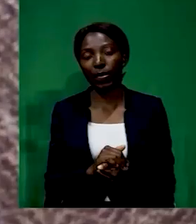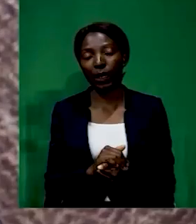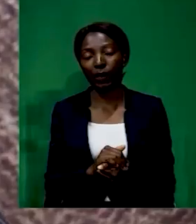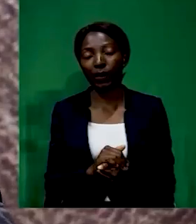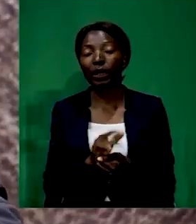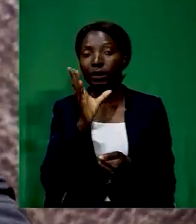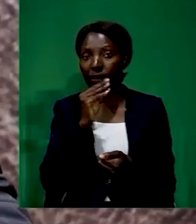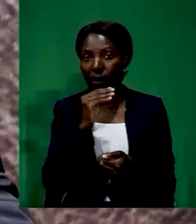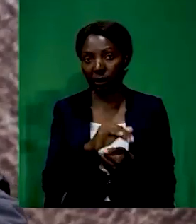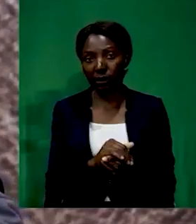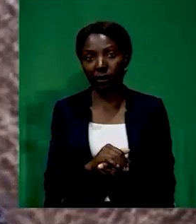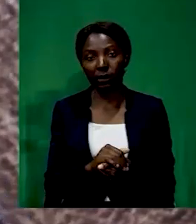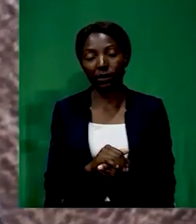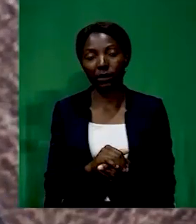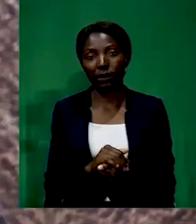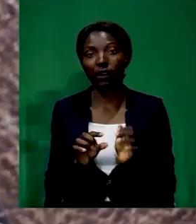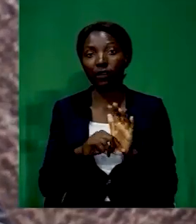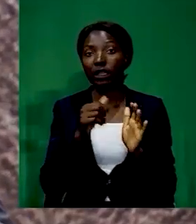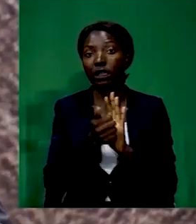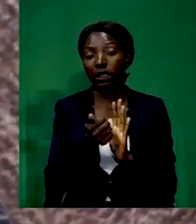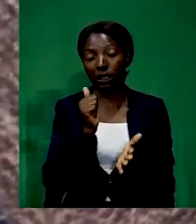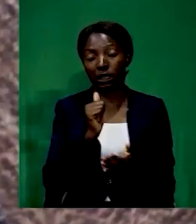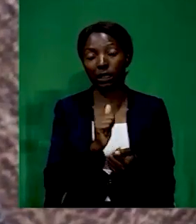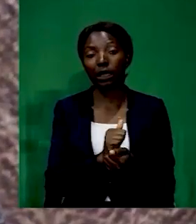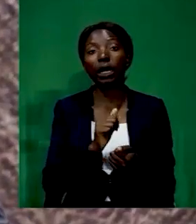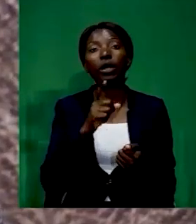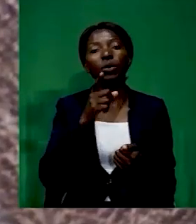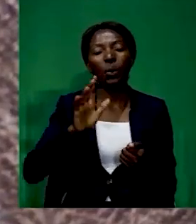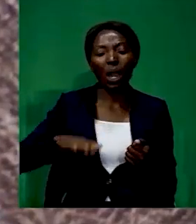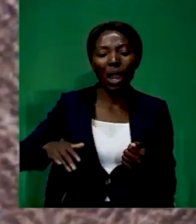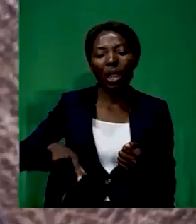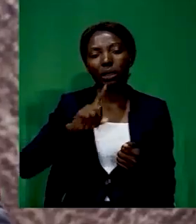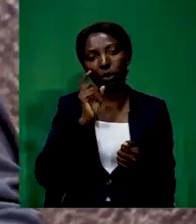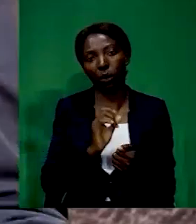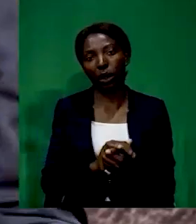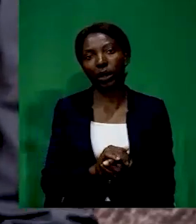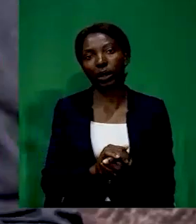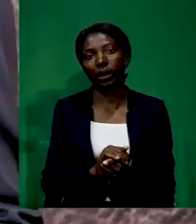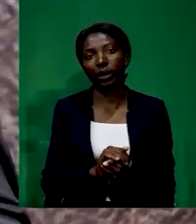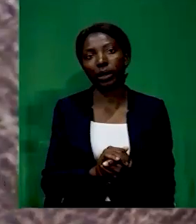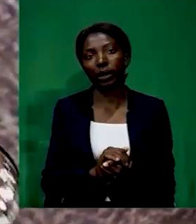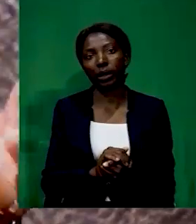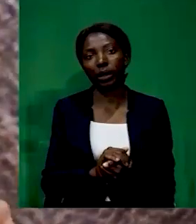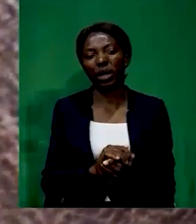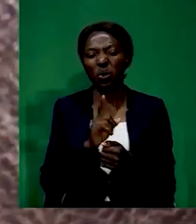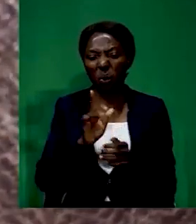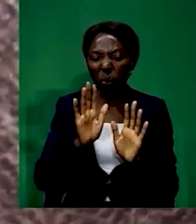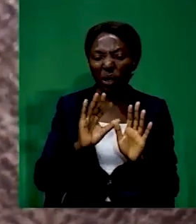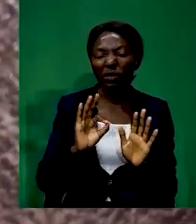Ano taura pa verse ya 16 noti zvino uchanonokereiko. Cha